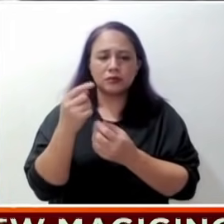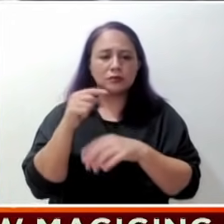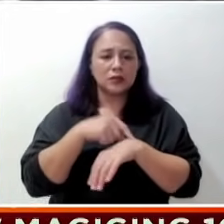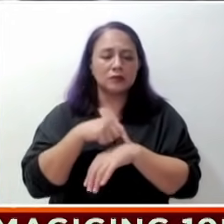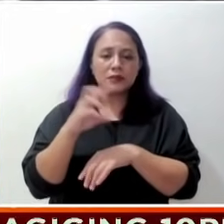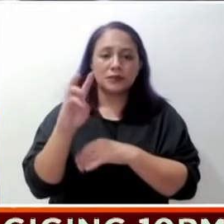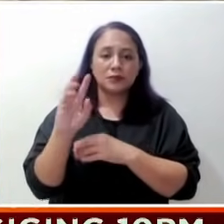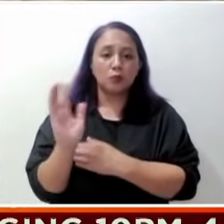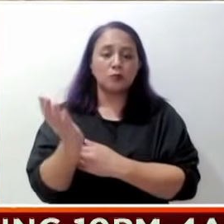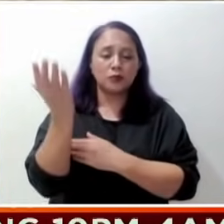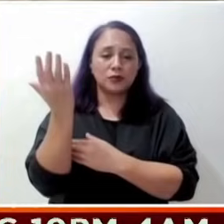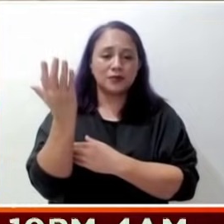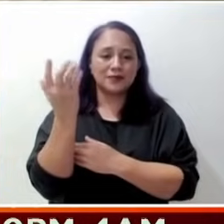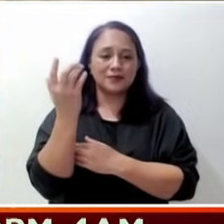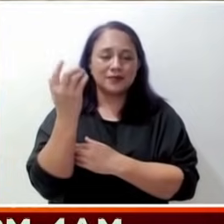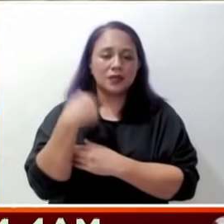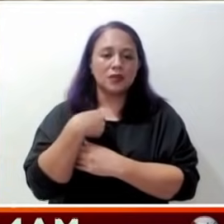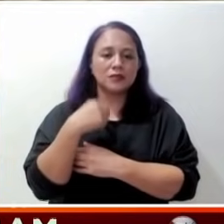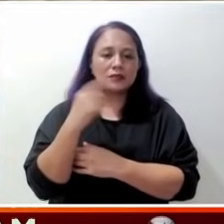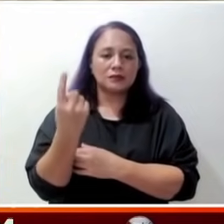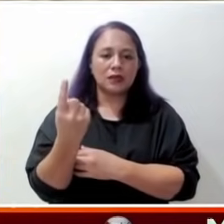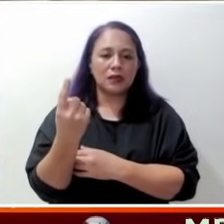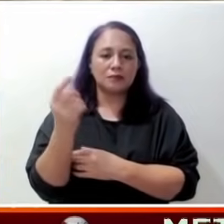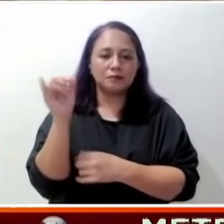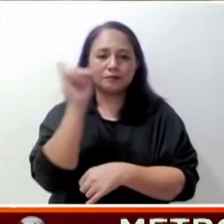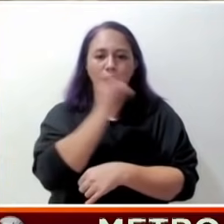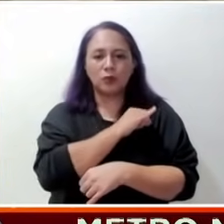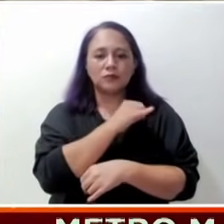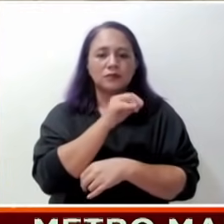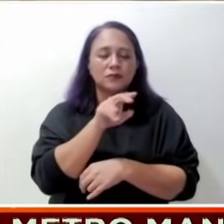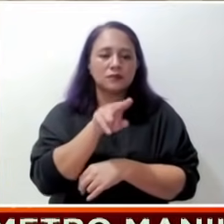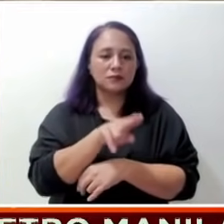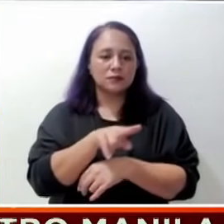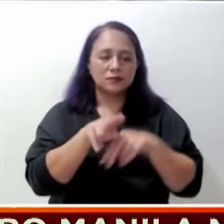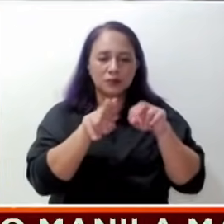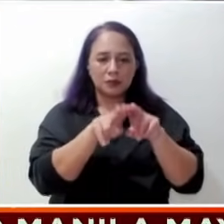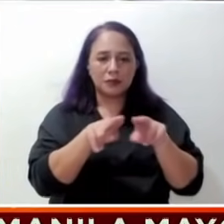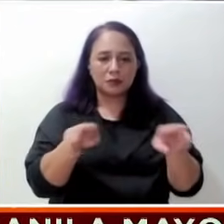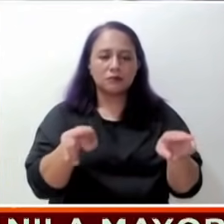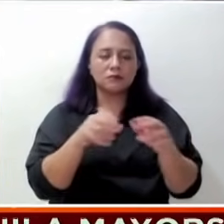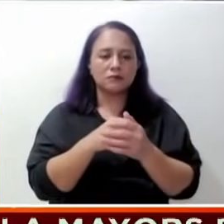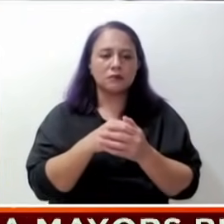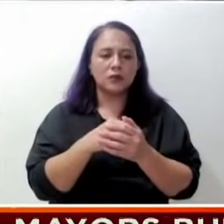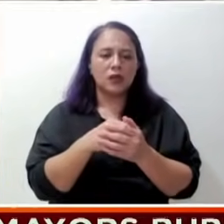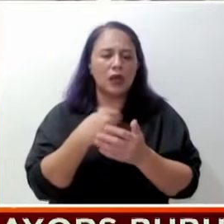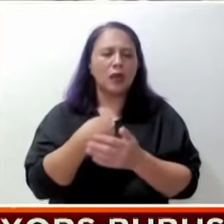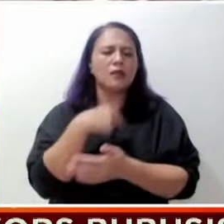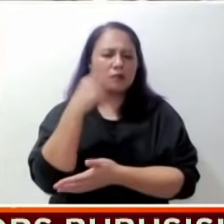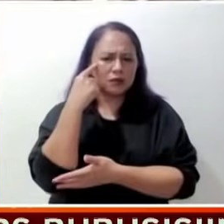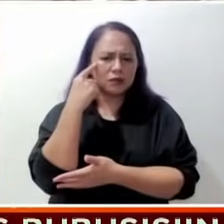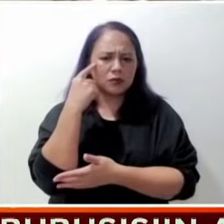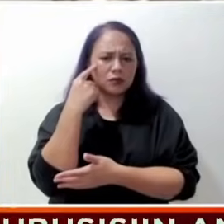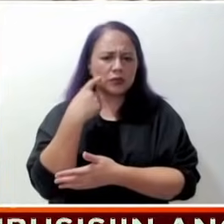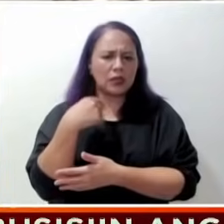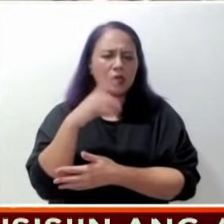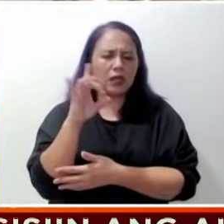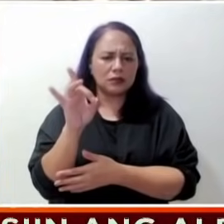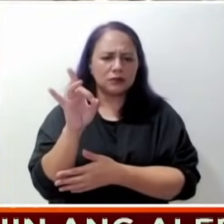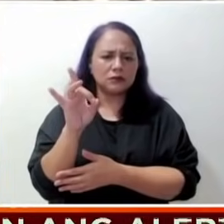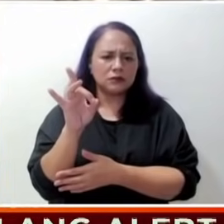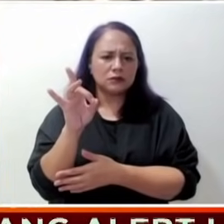6 a.m. ay isa na lang ang bakante namin. And I think 8 pa